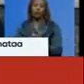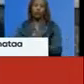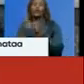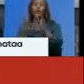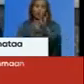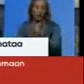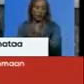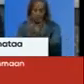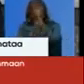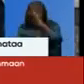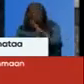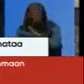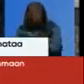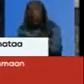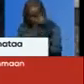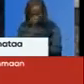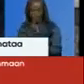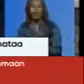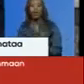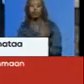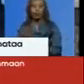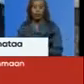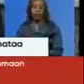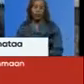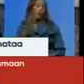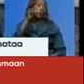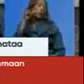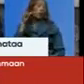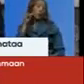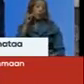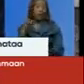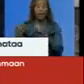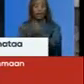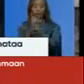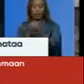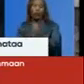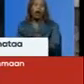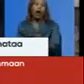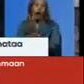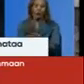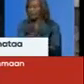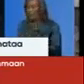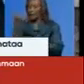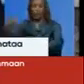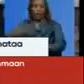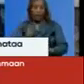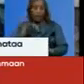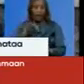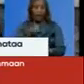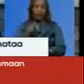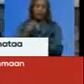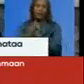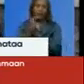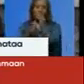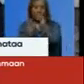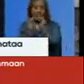እንድናደርግ በትህትና እጠይቃችኋለሁ። ትናንት የተፈጠረን ሀብት ከሌላው በመቀማት ሂሳብ